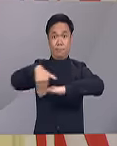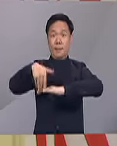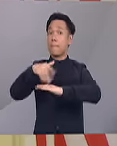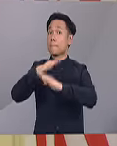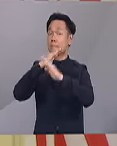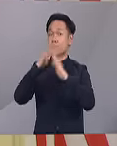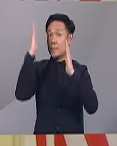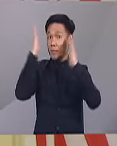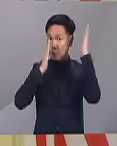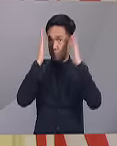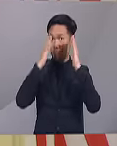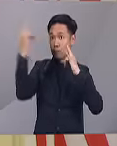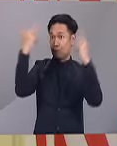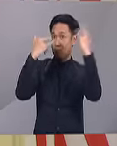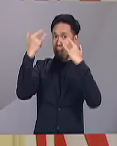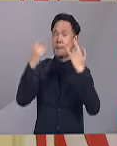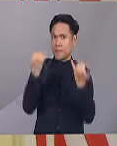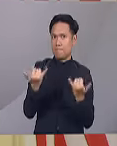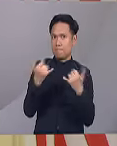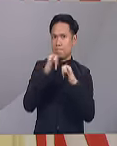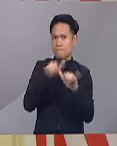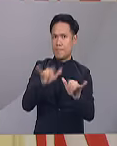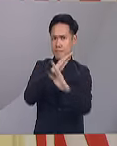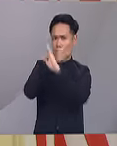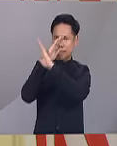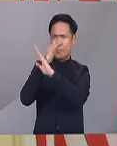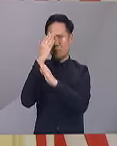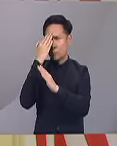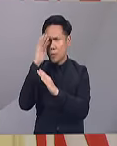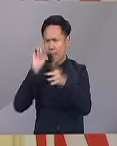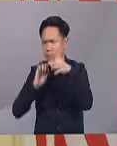ini berterusan, terutamanya di lorong-lorong